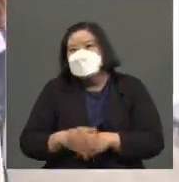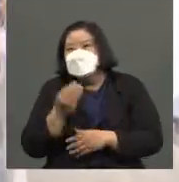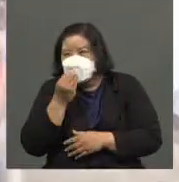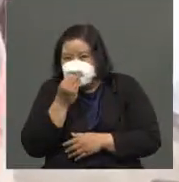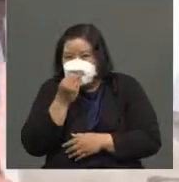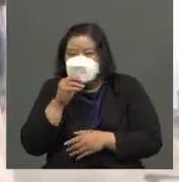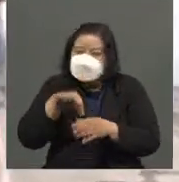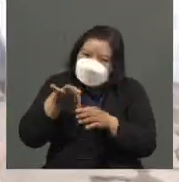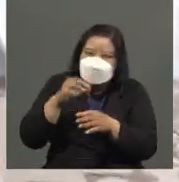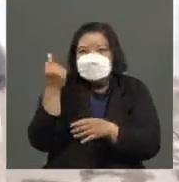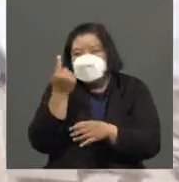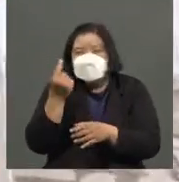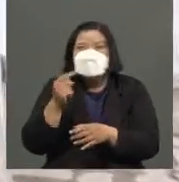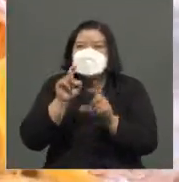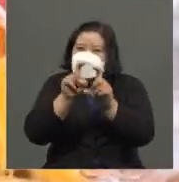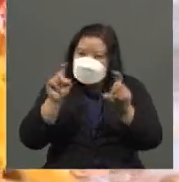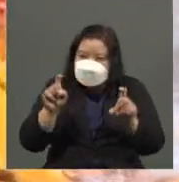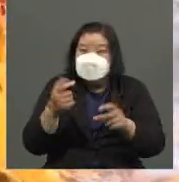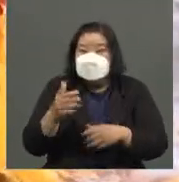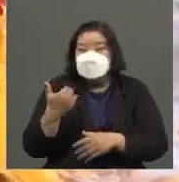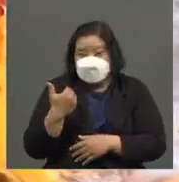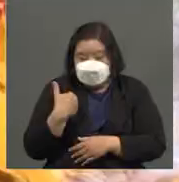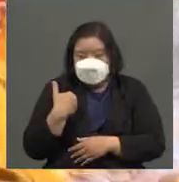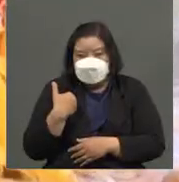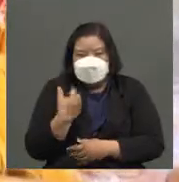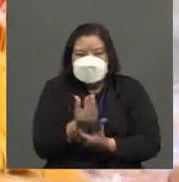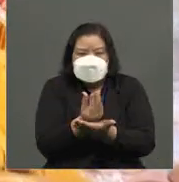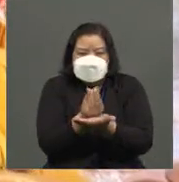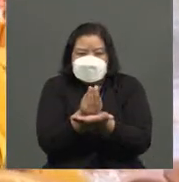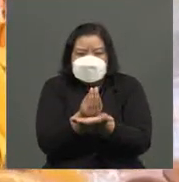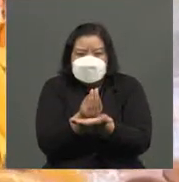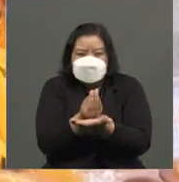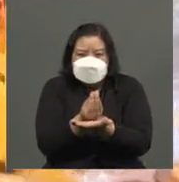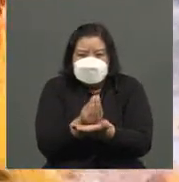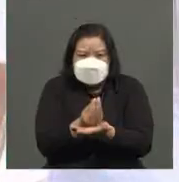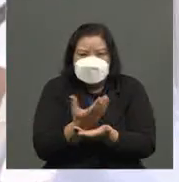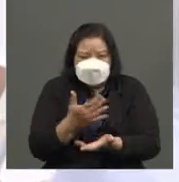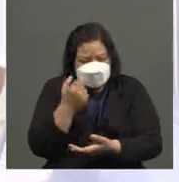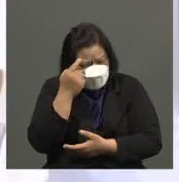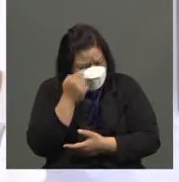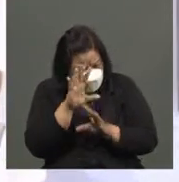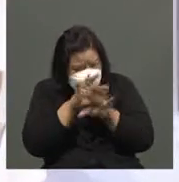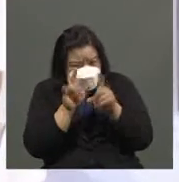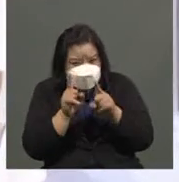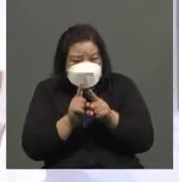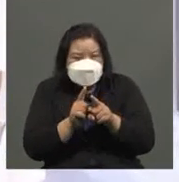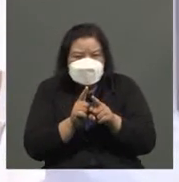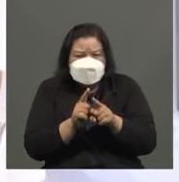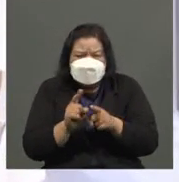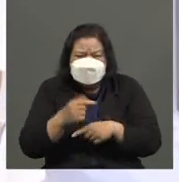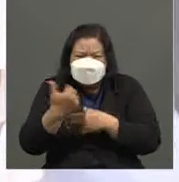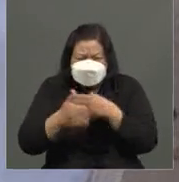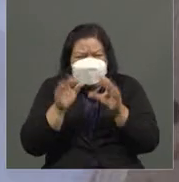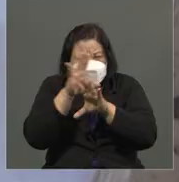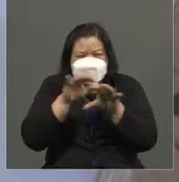รวมไปถึงครับคุณผู้ชมครับผางประทีปหรือว่าผางประตี๊ดนะฮะตรงเนี้ยผมไปซื้อทีไรก็คิดว่าขนมคุกกี้ทุกทีนะผางประทีบเนี่ย